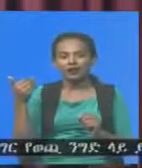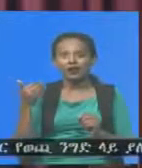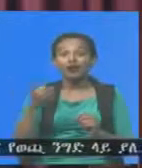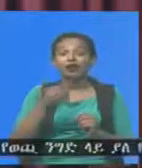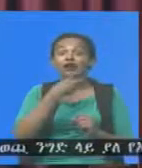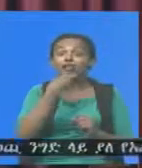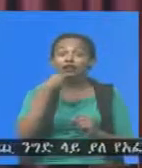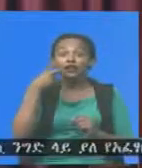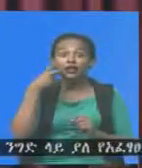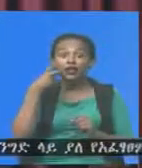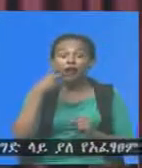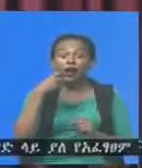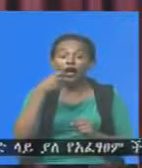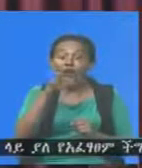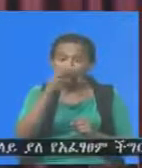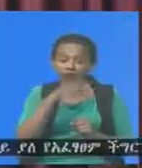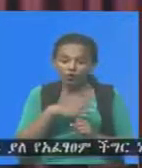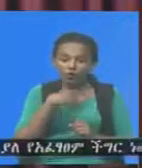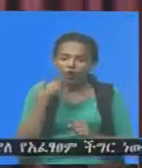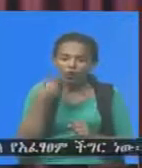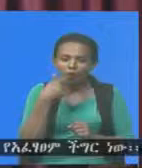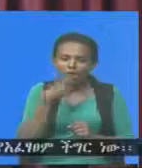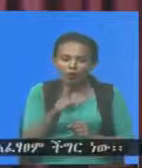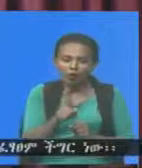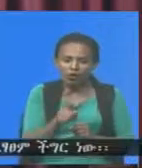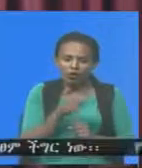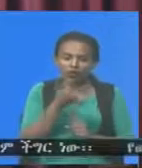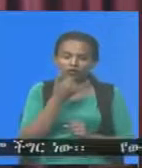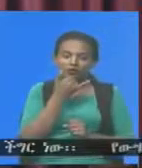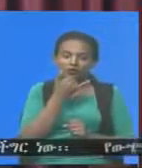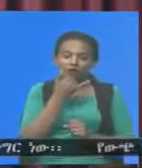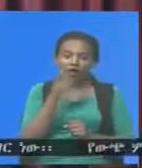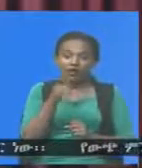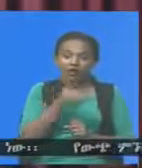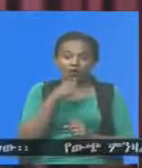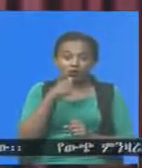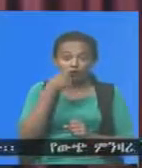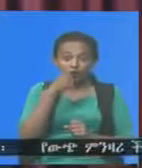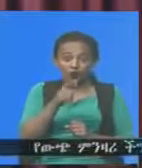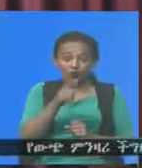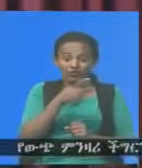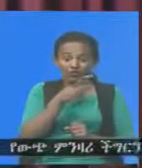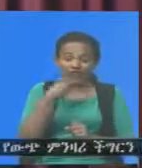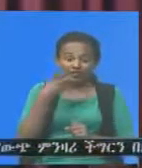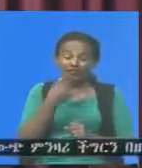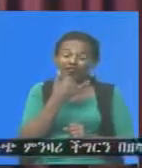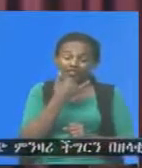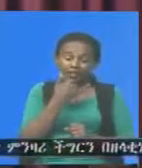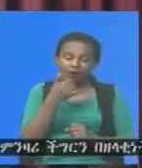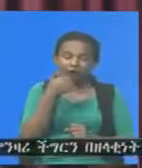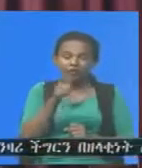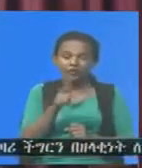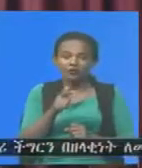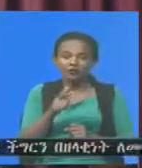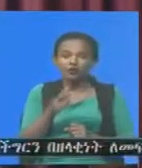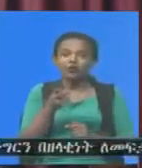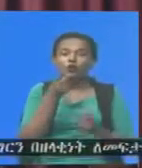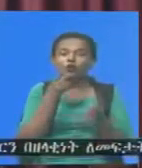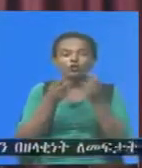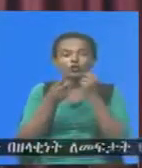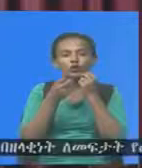ሌባ ያሉነን ሰው ሌባ ብለህ ጥፋተኛ ያሉነን ሰው ጥፋተኛ ብለህ ከመታሰር ወንጀለኞች መፍታት